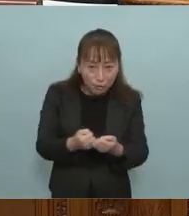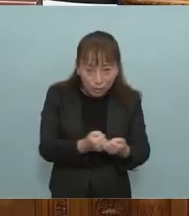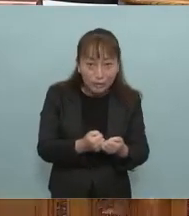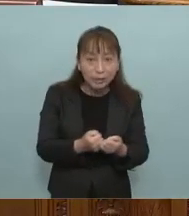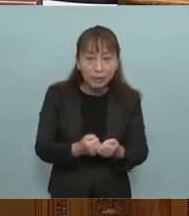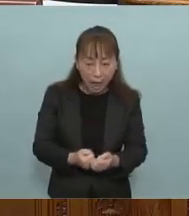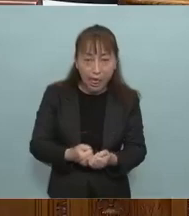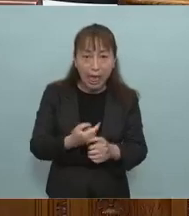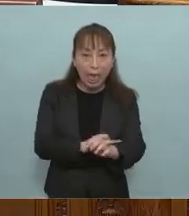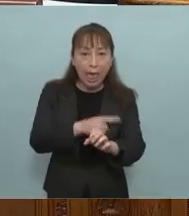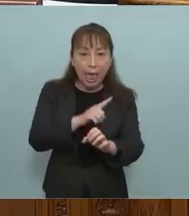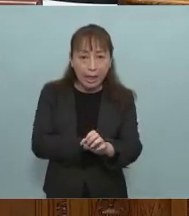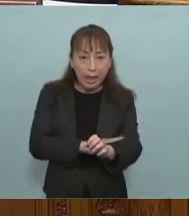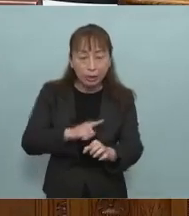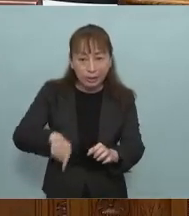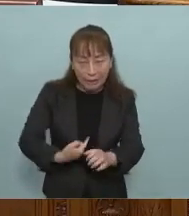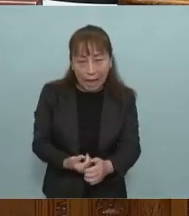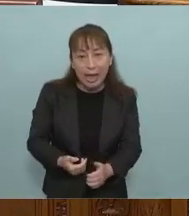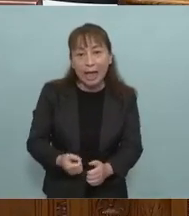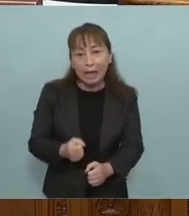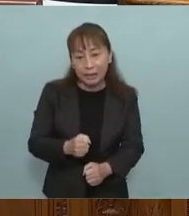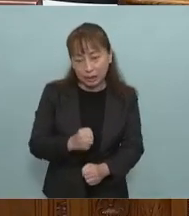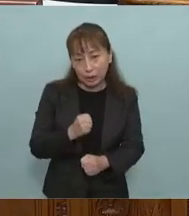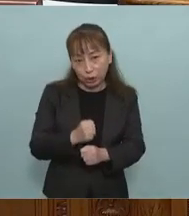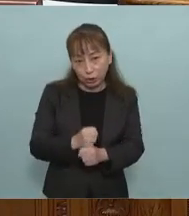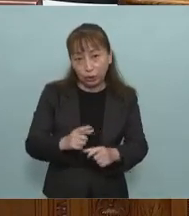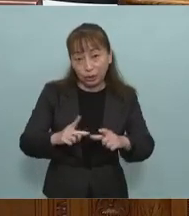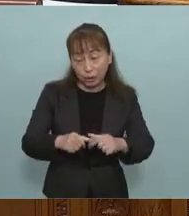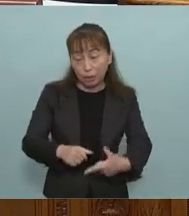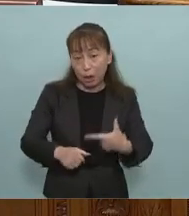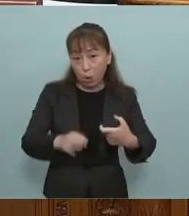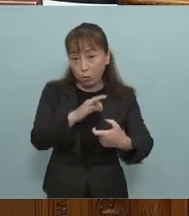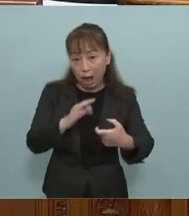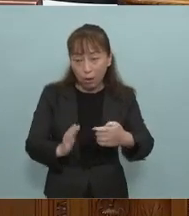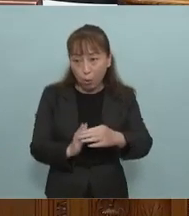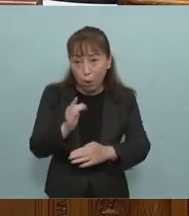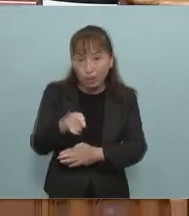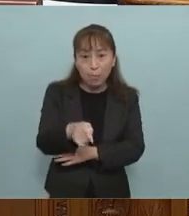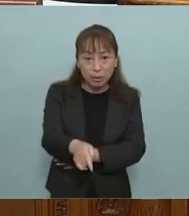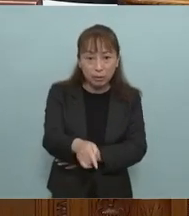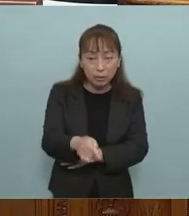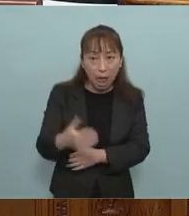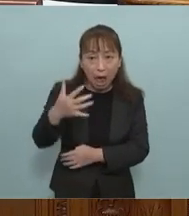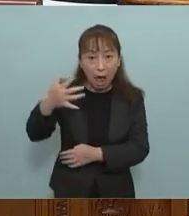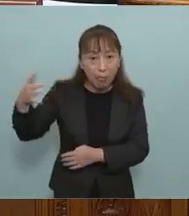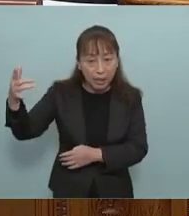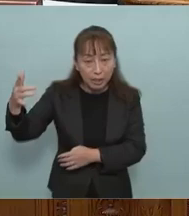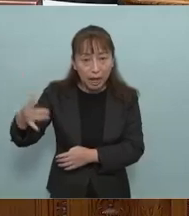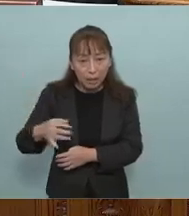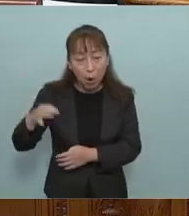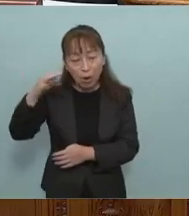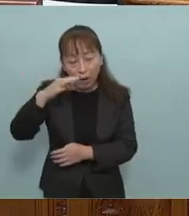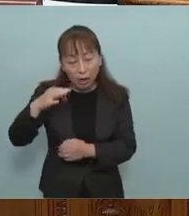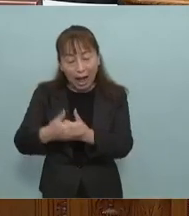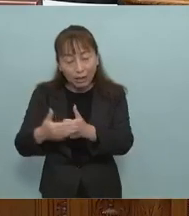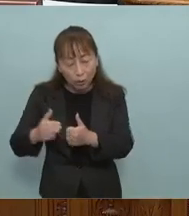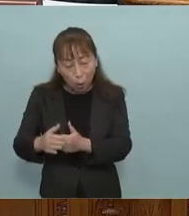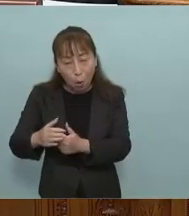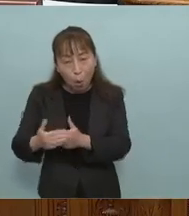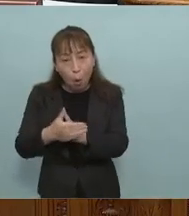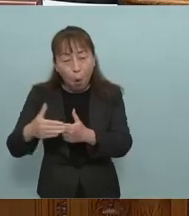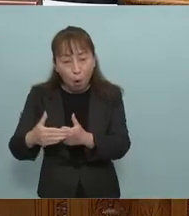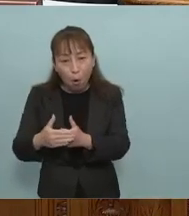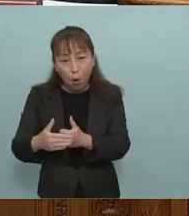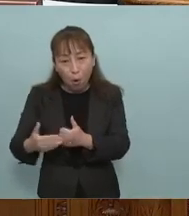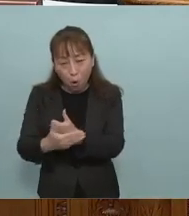は6割を超えています。この街区には、先月、アメリカの環境保護局長官も視察に訪れる